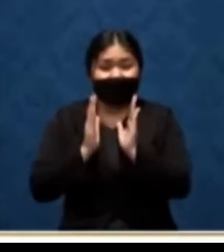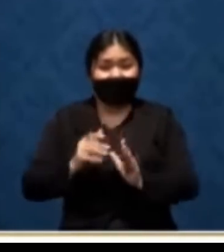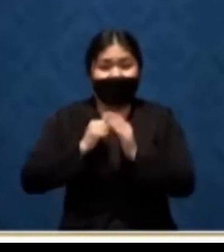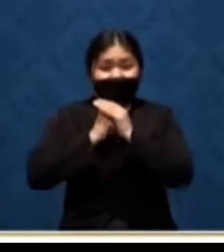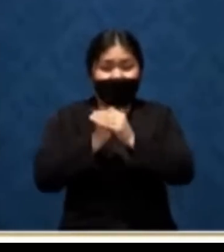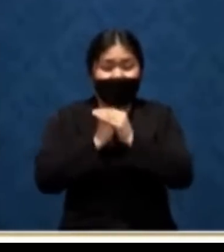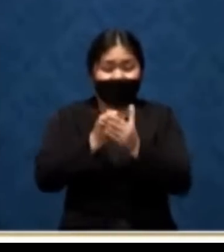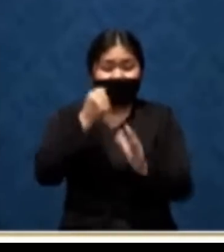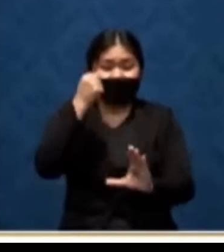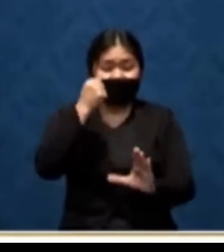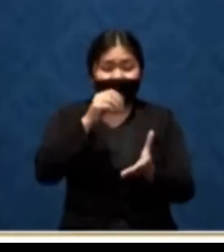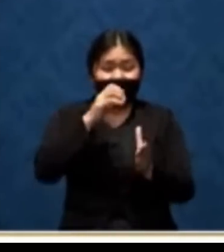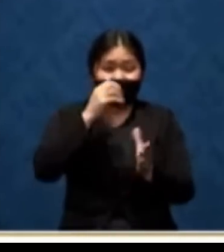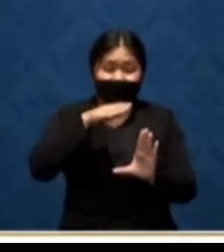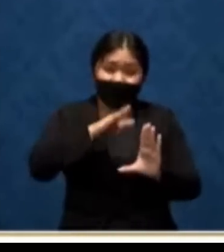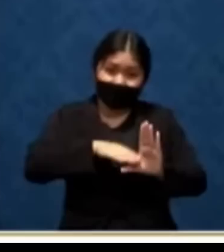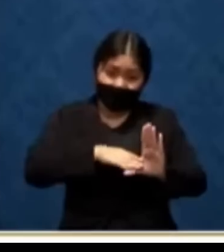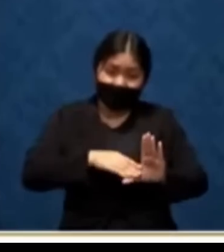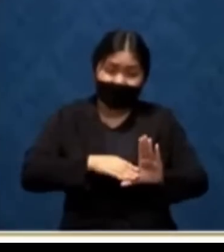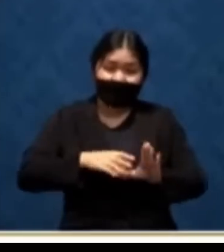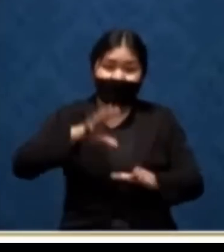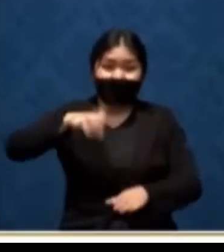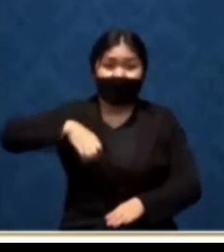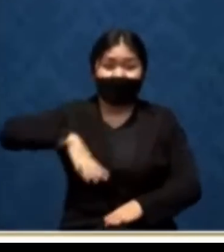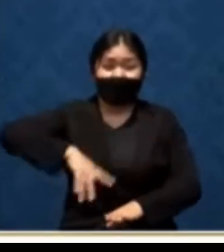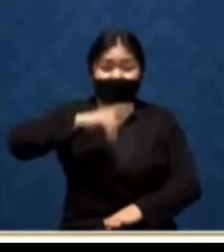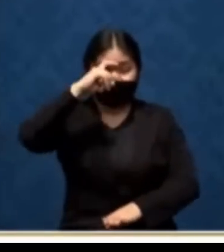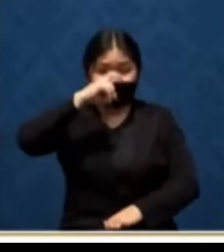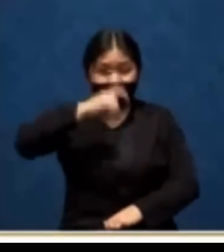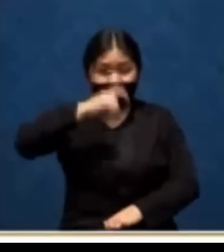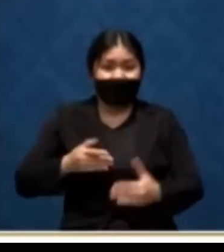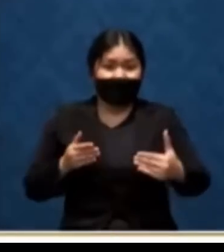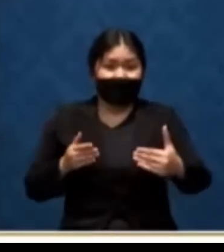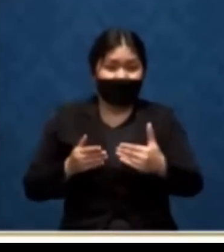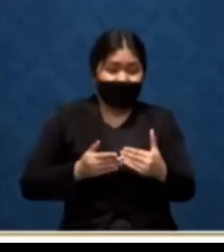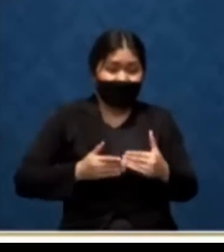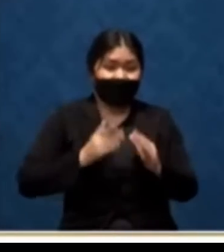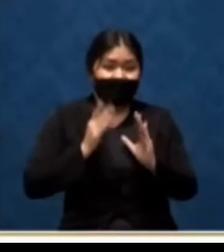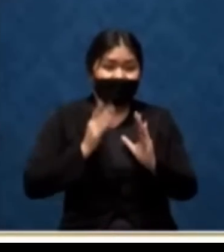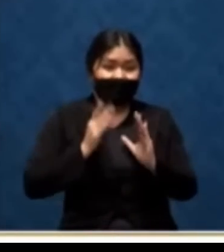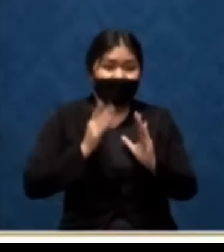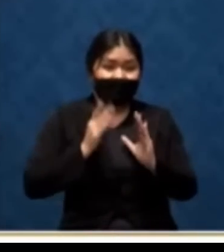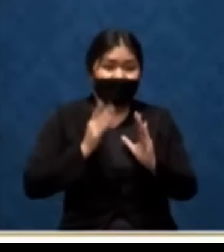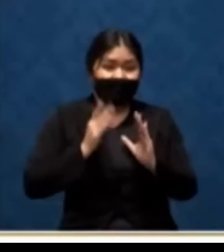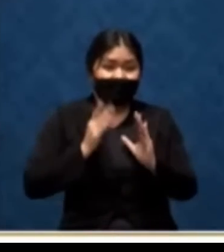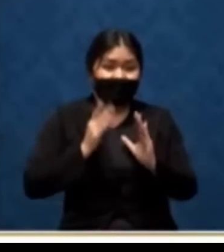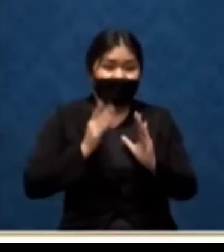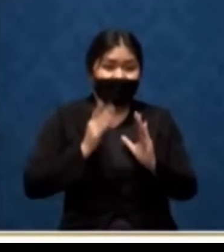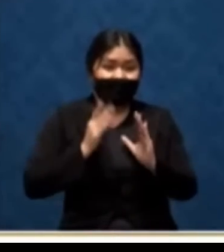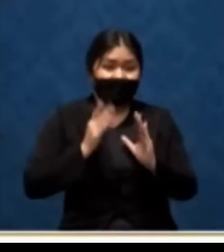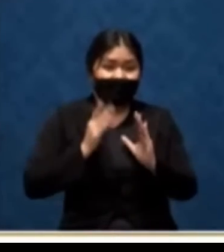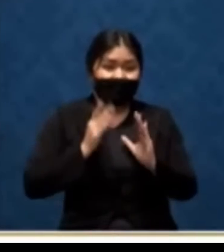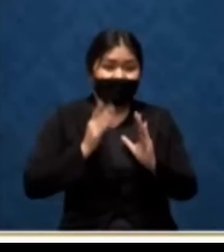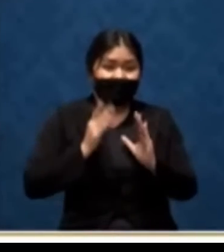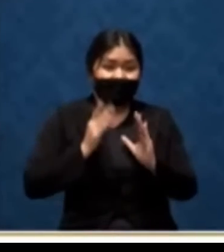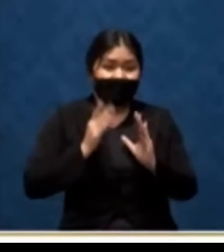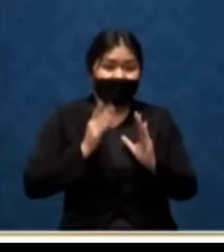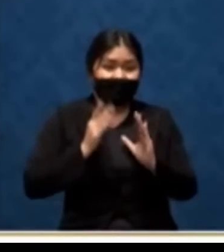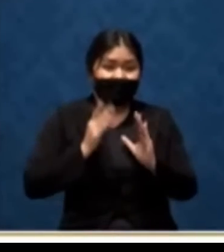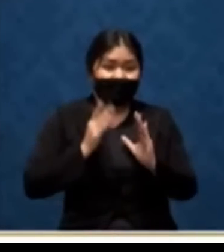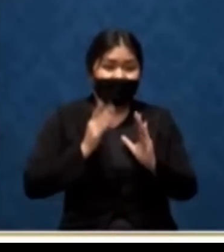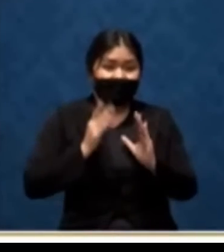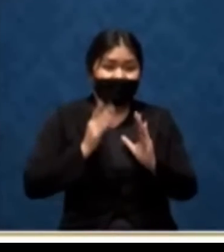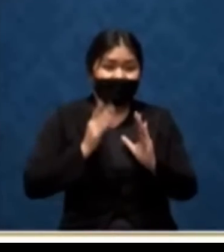ษัทในไทยติดต่อนัดพบเจ้าหน้าที่ระดับสูงของรัฐบาลช่วยเหลือเรื่องการ